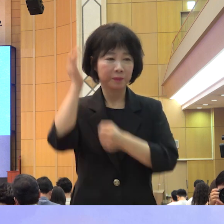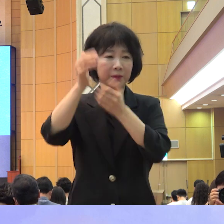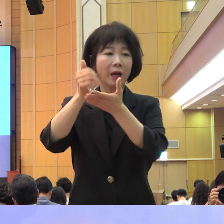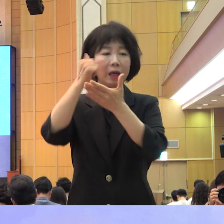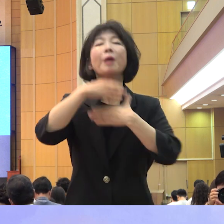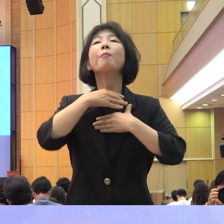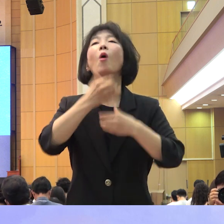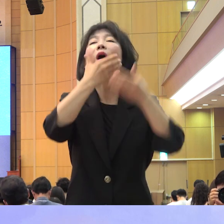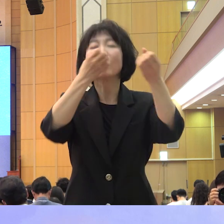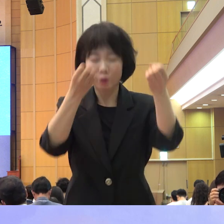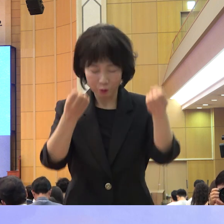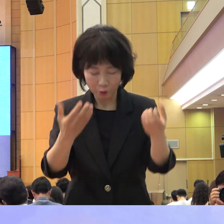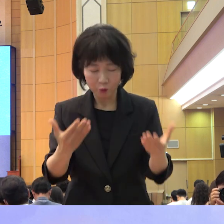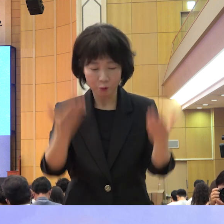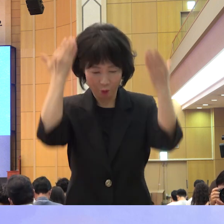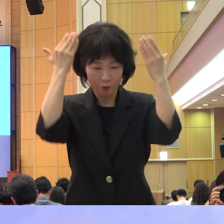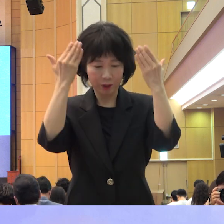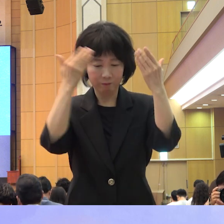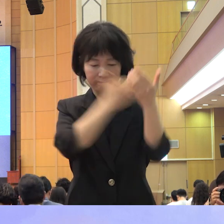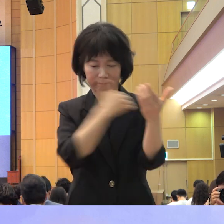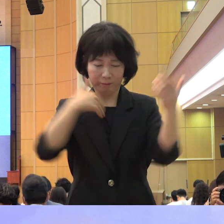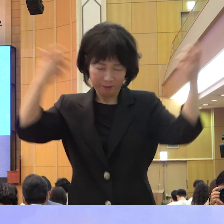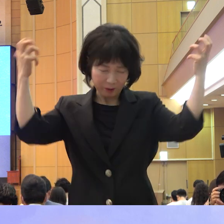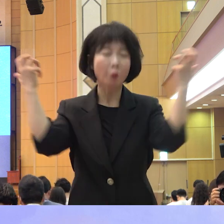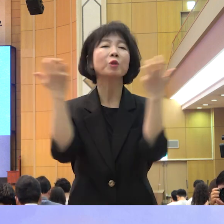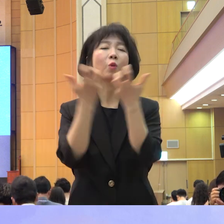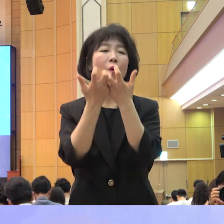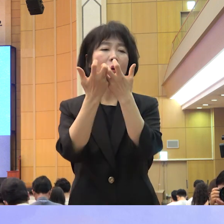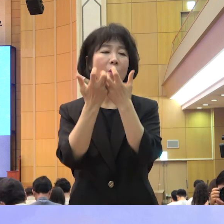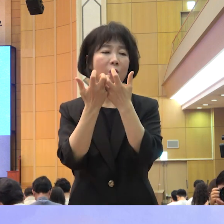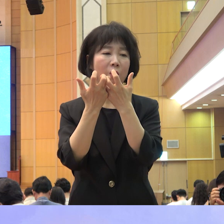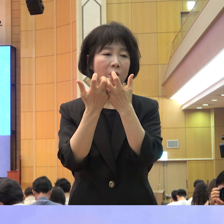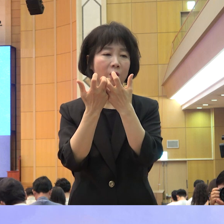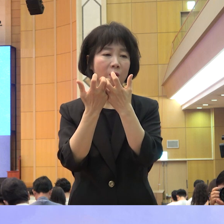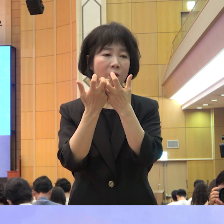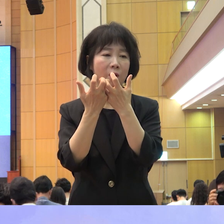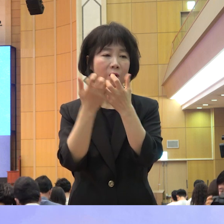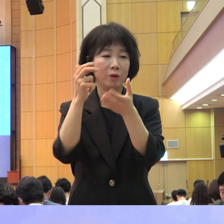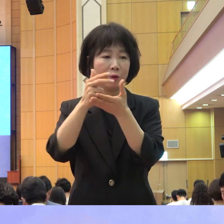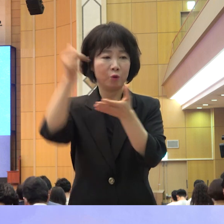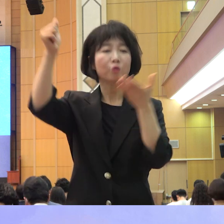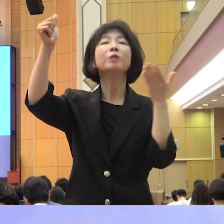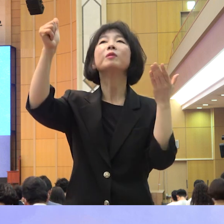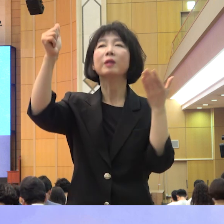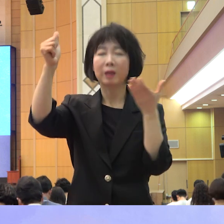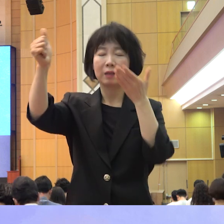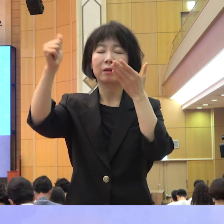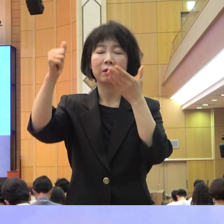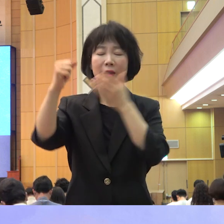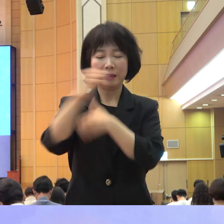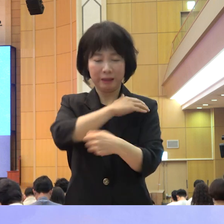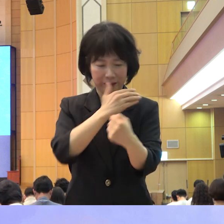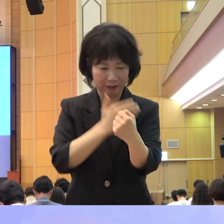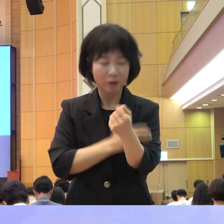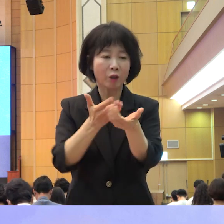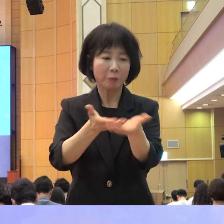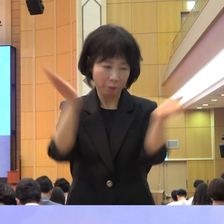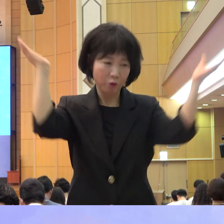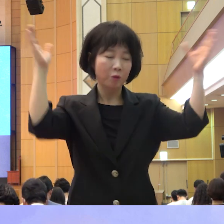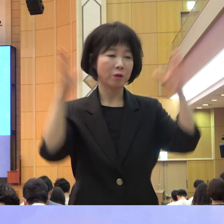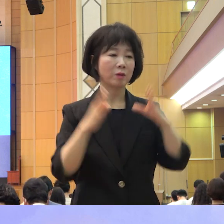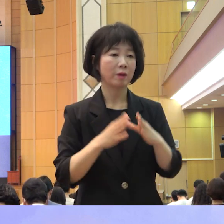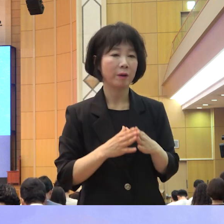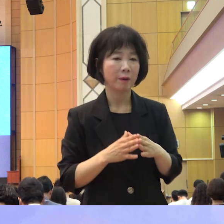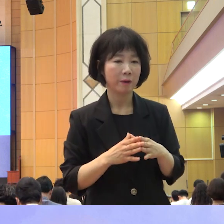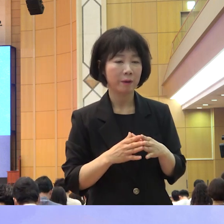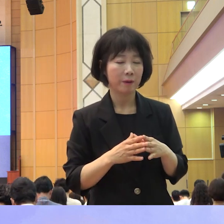하나님의 평안과 축복이 충만히 넘치도록 주님께서 역사하여 주시옵소서.